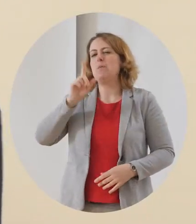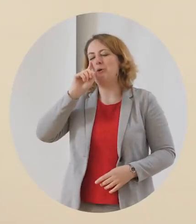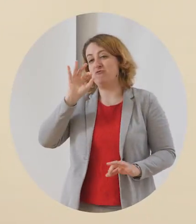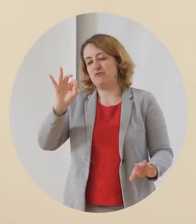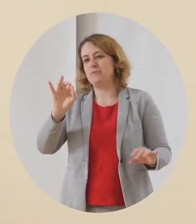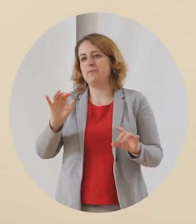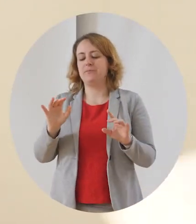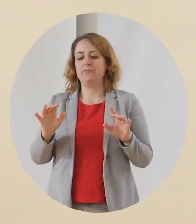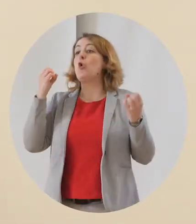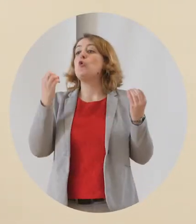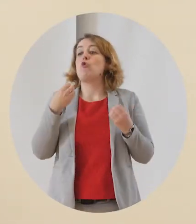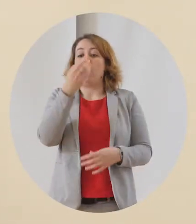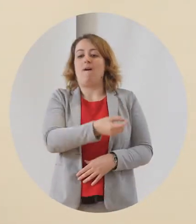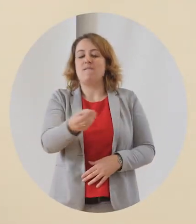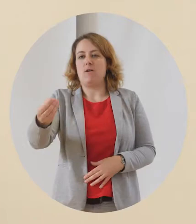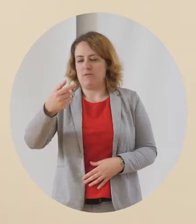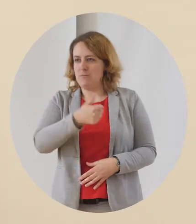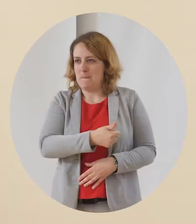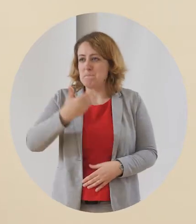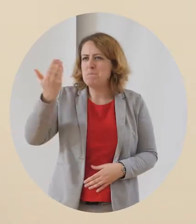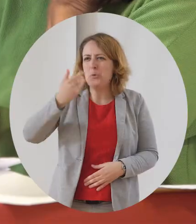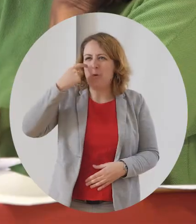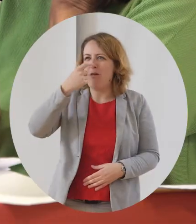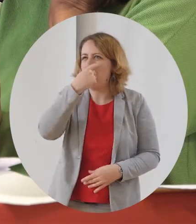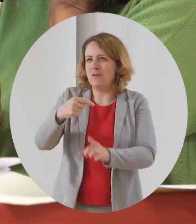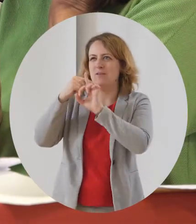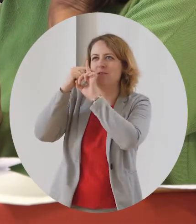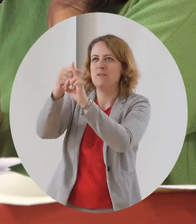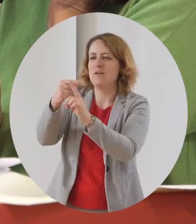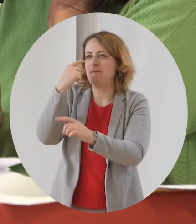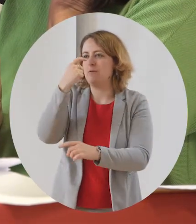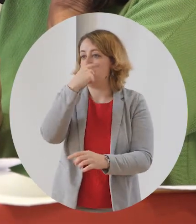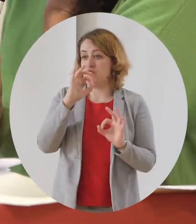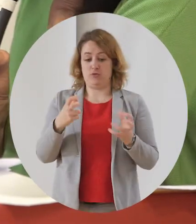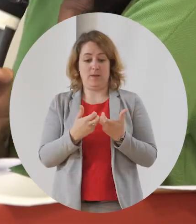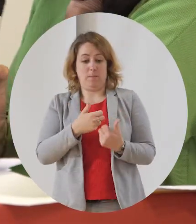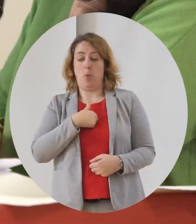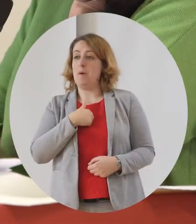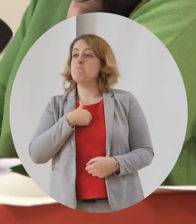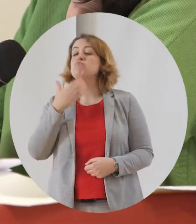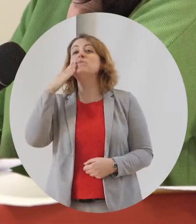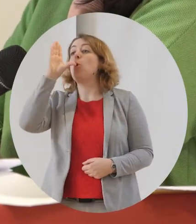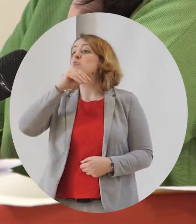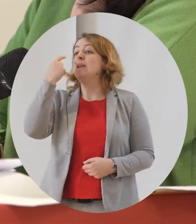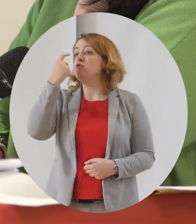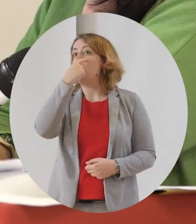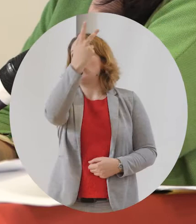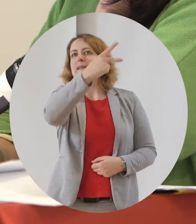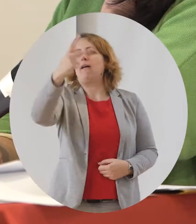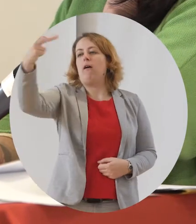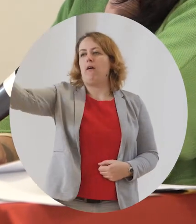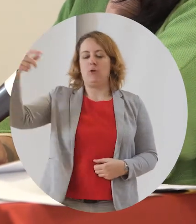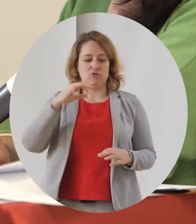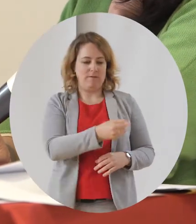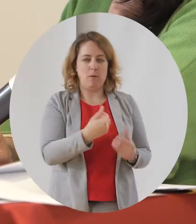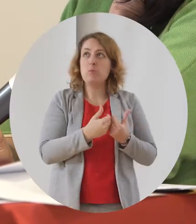les enfants sont très demandeurs de ce repère visuel. Moi, des fois, quand j'oublie de les mettre, ils sont où mes